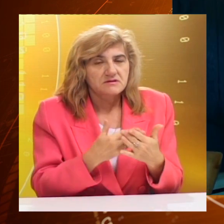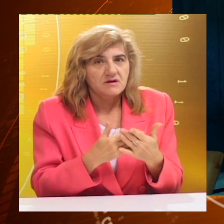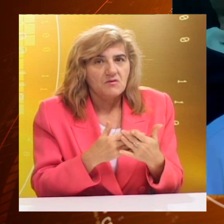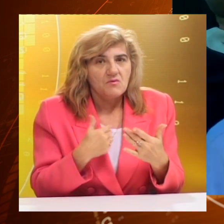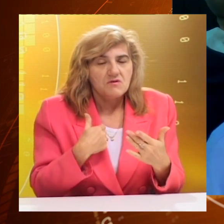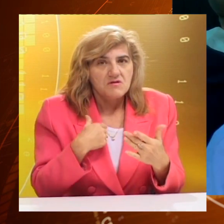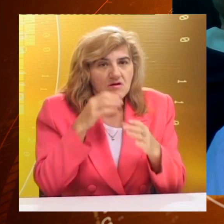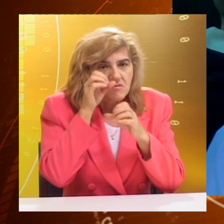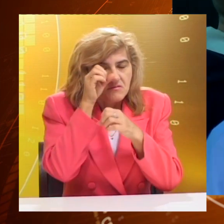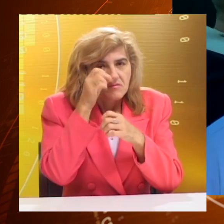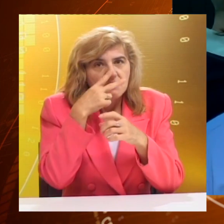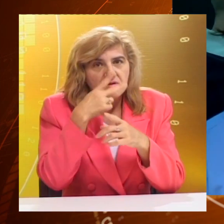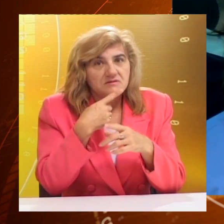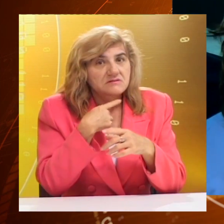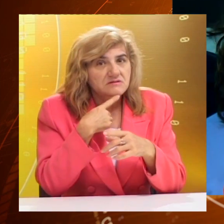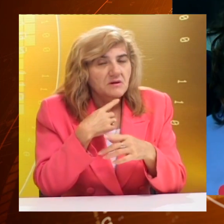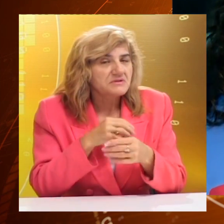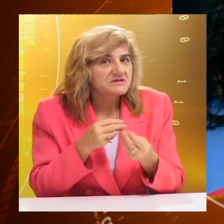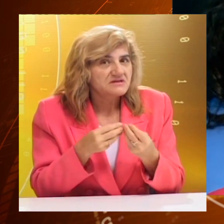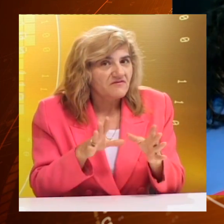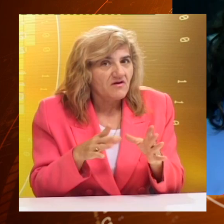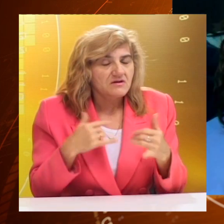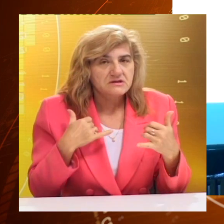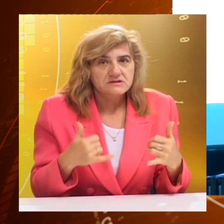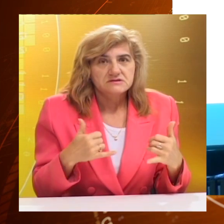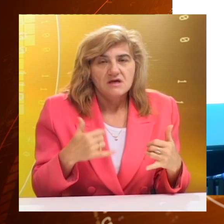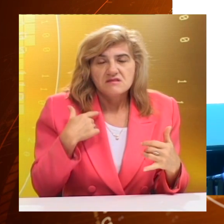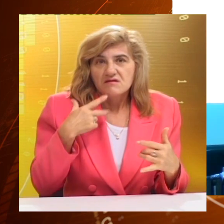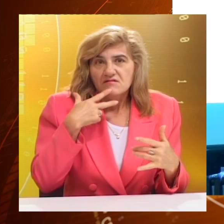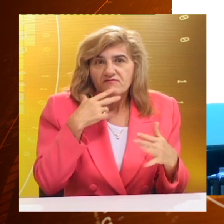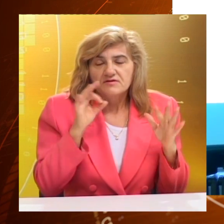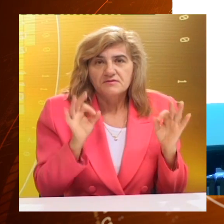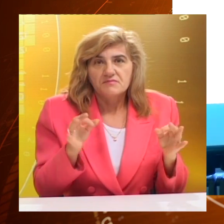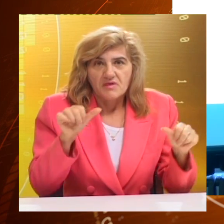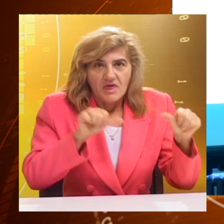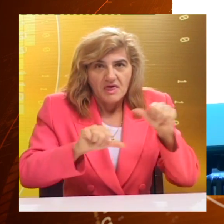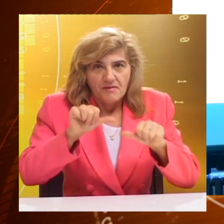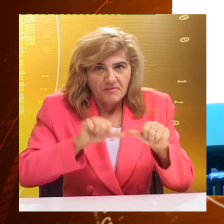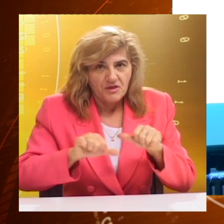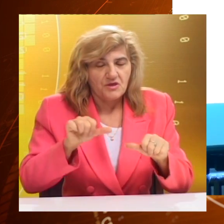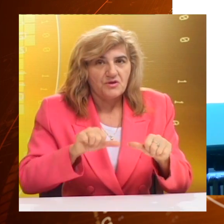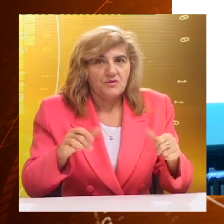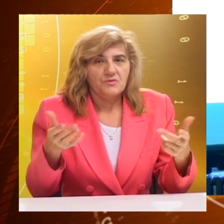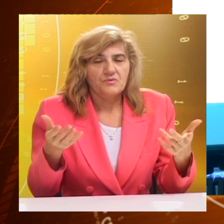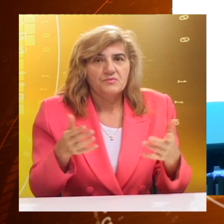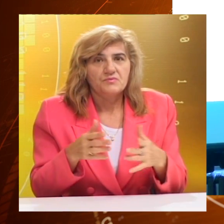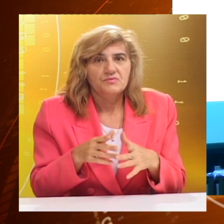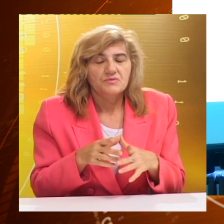novčićem nekim. Pa ovde je dosta interesantno, ipak sviđa mi se sve. Sada smo vidjeli mikroskope,